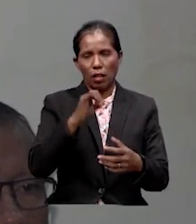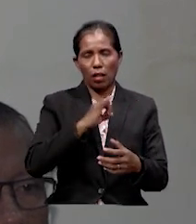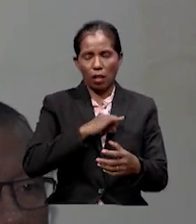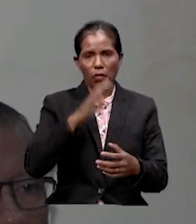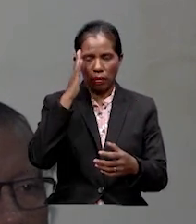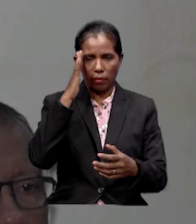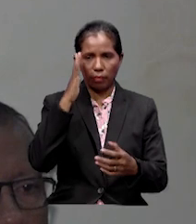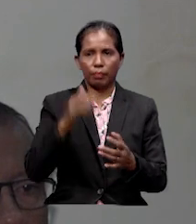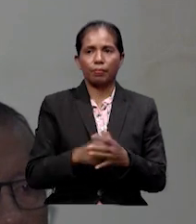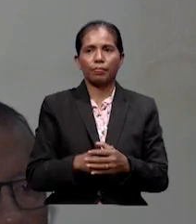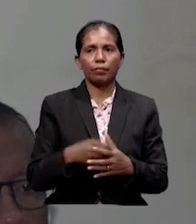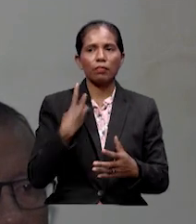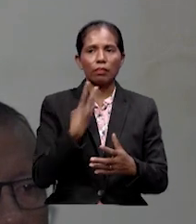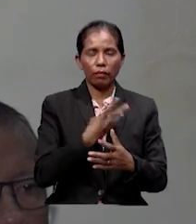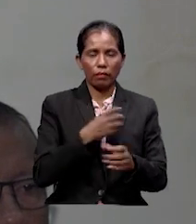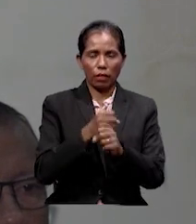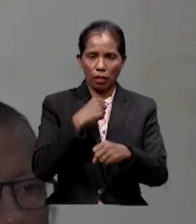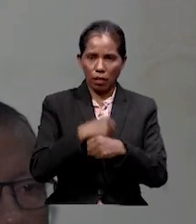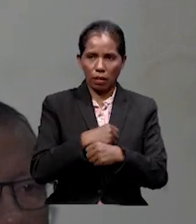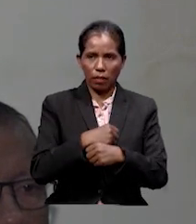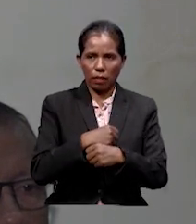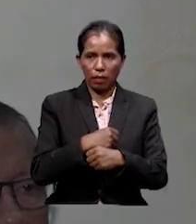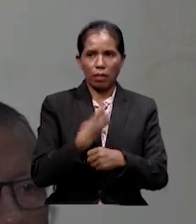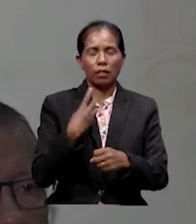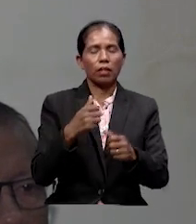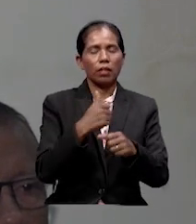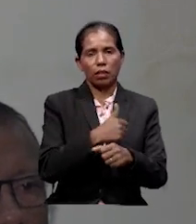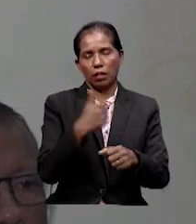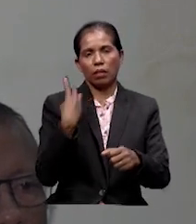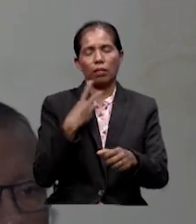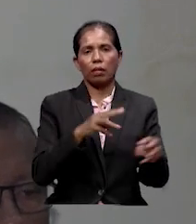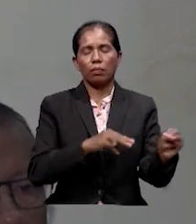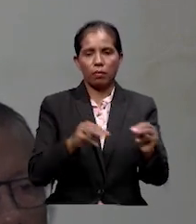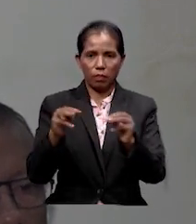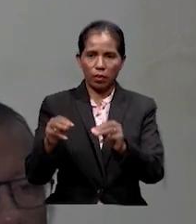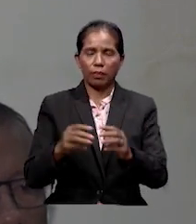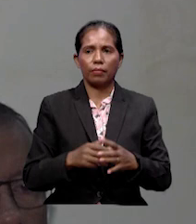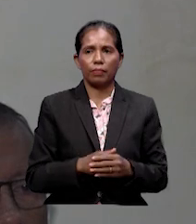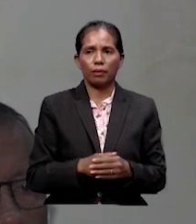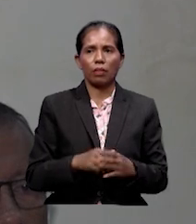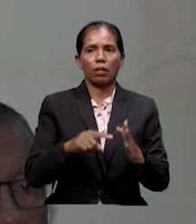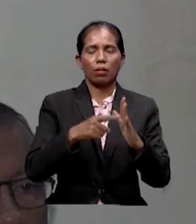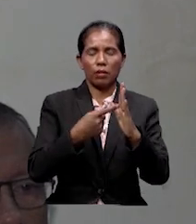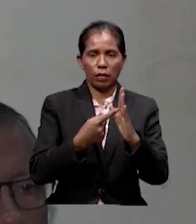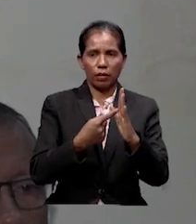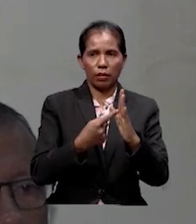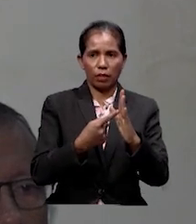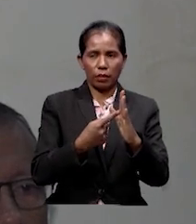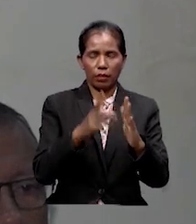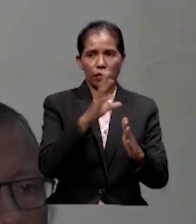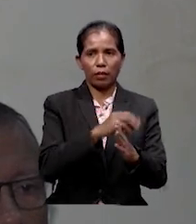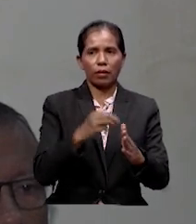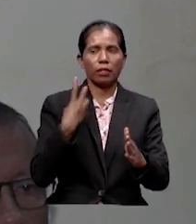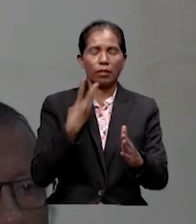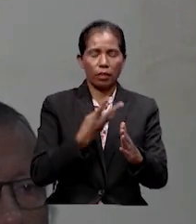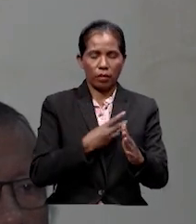larne, beberapa rujuk tahap buat bar itu benar mudah dan kita mau lihat. Isu aku mesti jadi sasaran. Apa sih masalah kita kalau